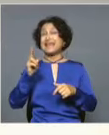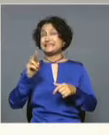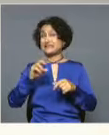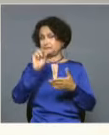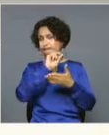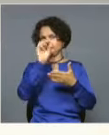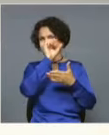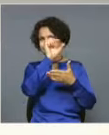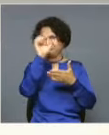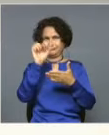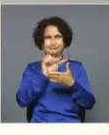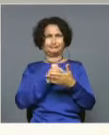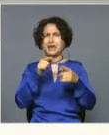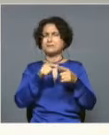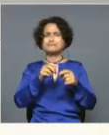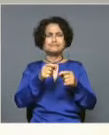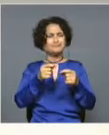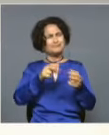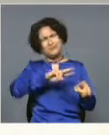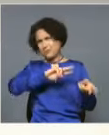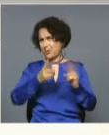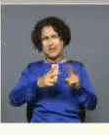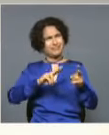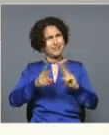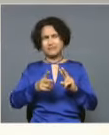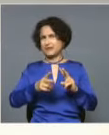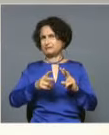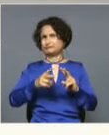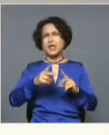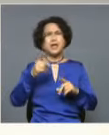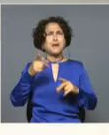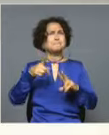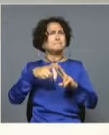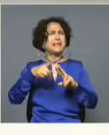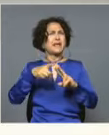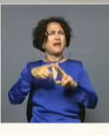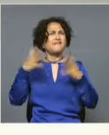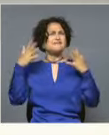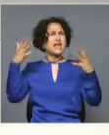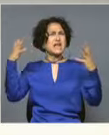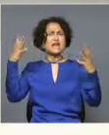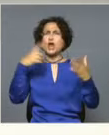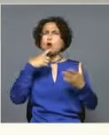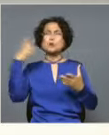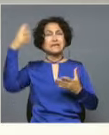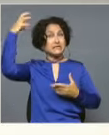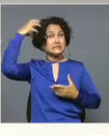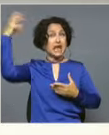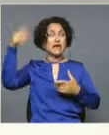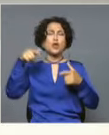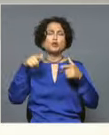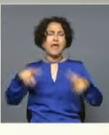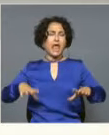променила отдавна драстично, още по времето на руския цар Петър Велики, когато той я превръща в така наречената